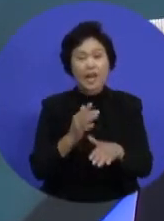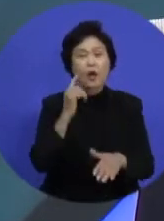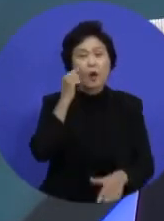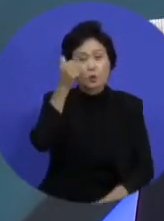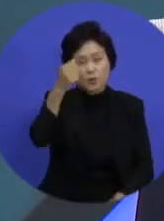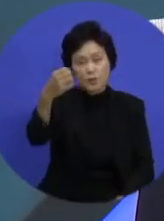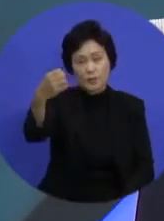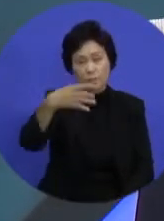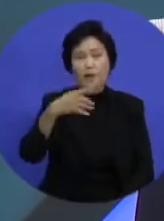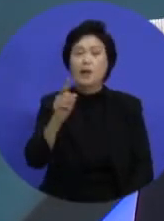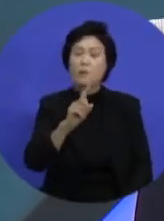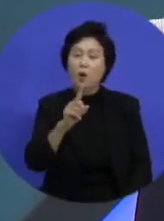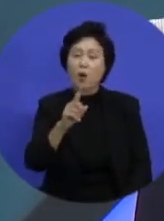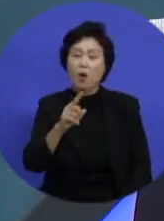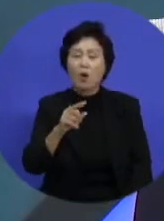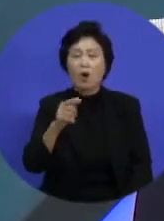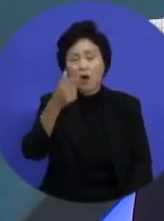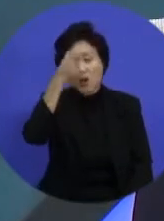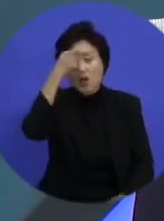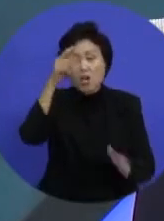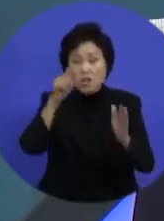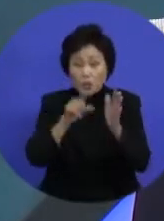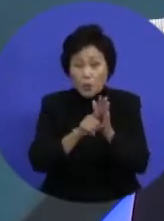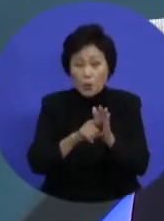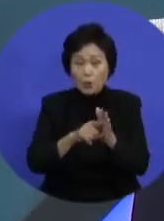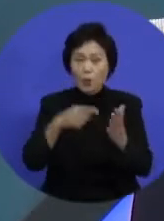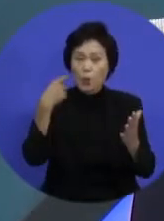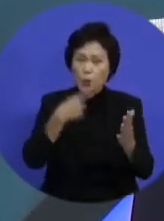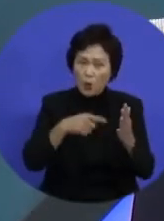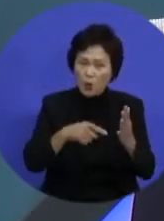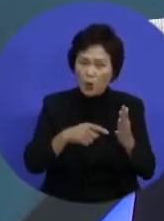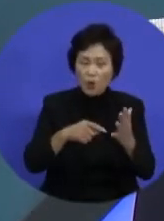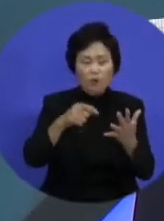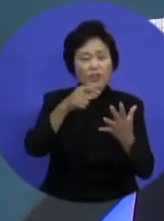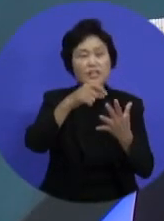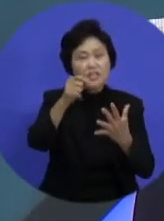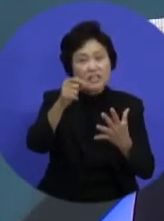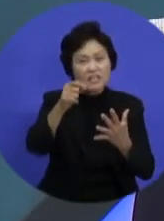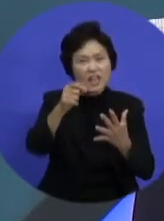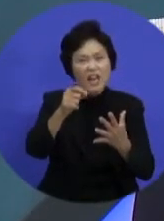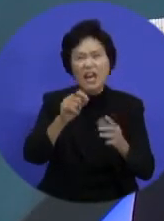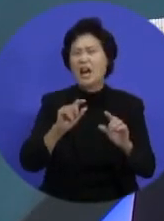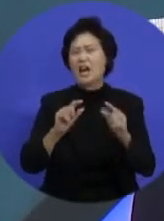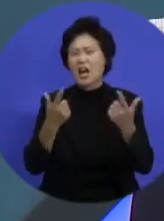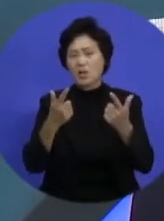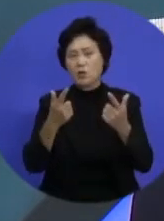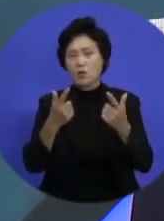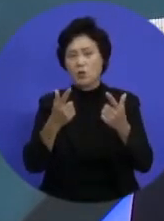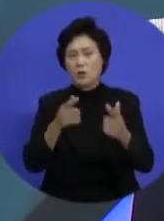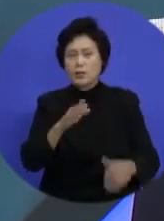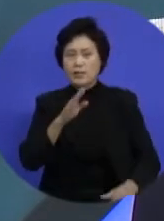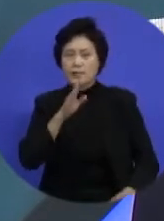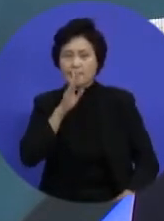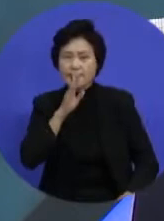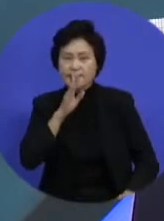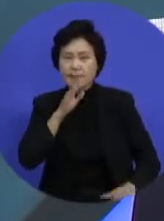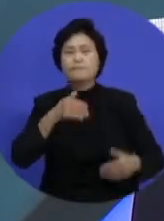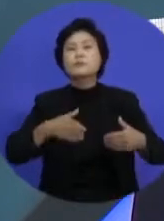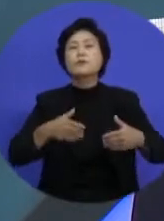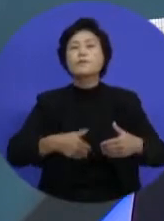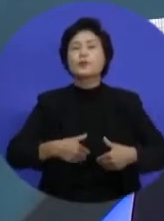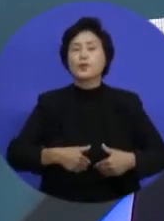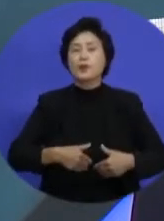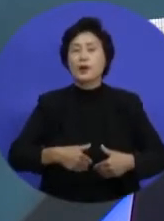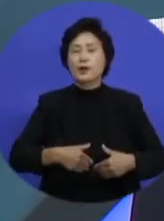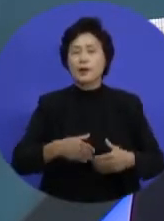교육은 선택의 여지가 아니라 필수적으로 꼭 해야 되는 부분이다라고 말씀을 해주셨어요. 예. 요새 이제 여러 가지